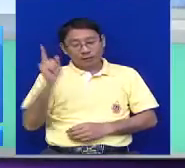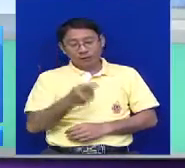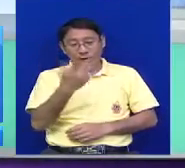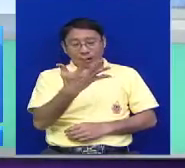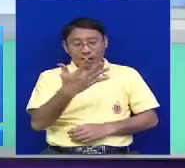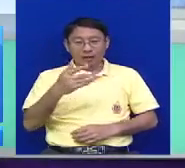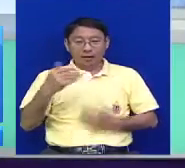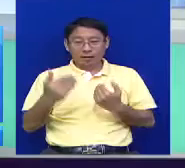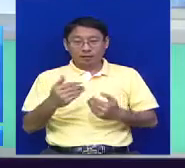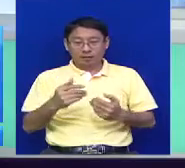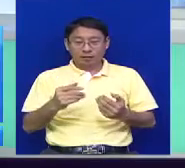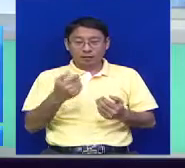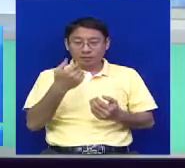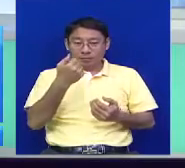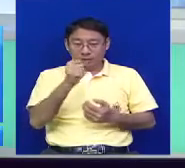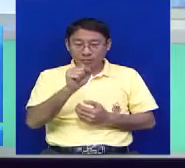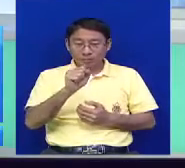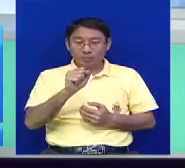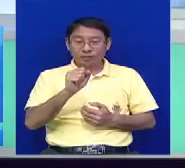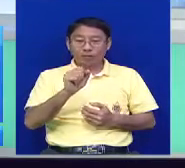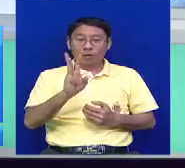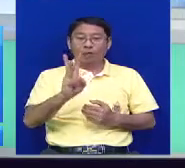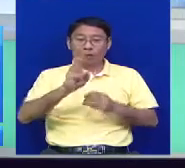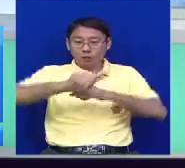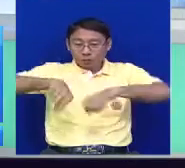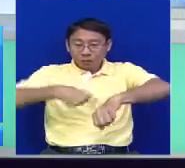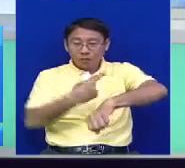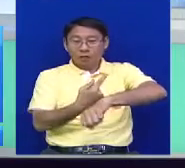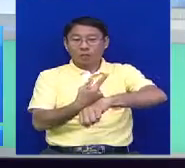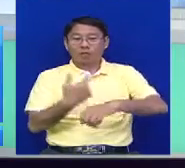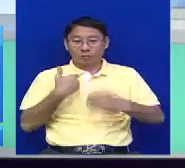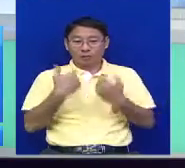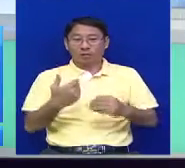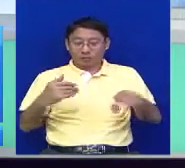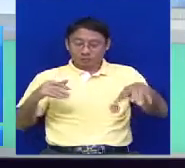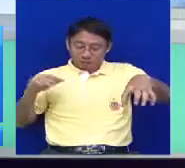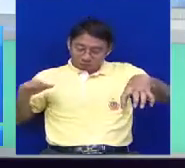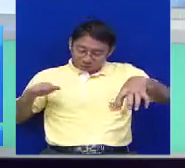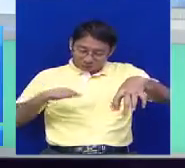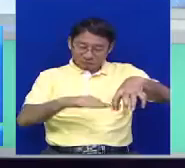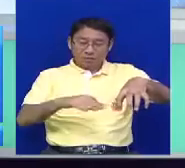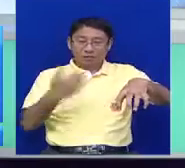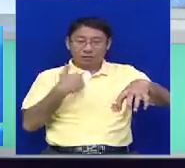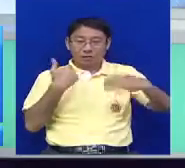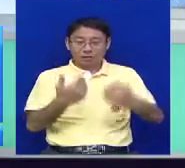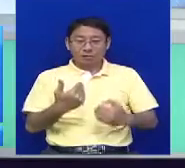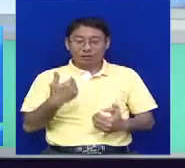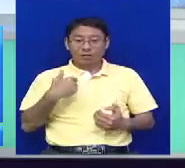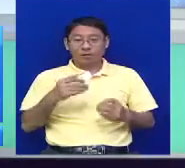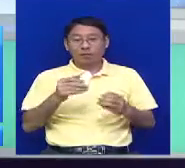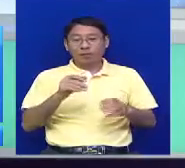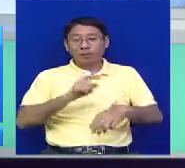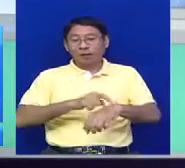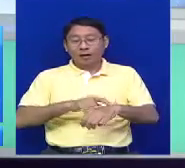น 7:00 น 8:00 น 9:00 น 10:00 น 11:00 น 6ชั่วโมงในการเดินทางค่ะแล้วก็หลายๆช่องก็จะถึงในเวลาไ